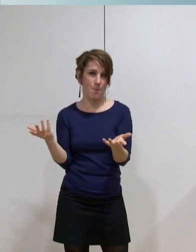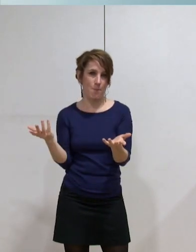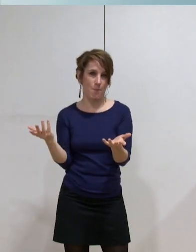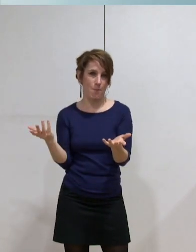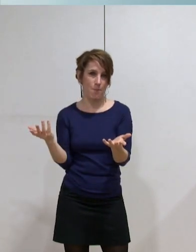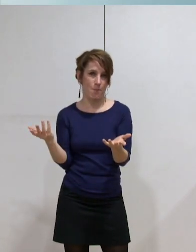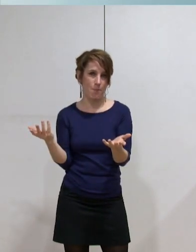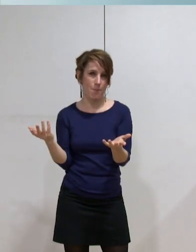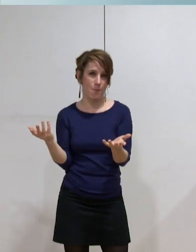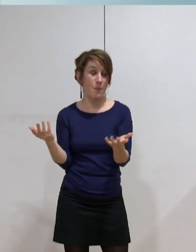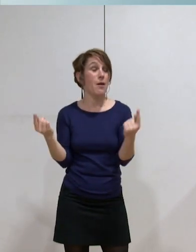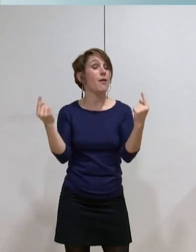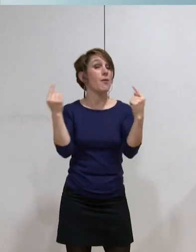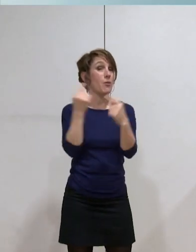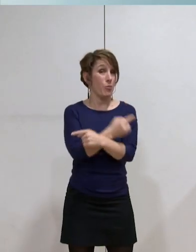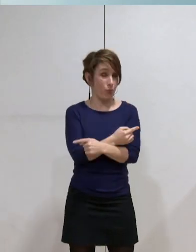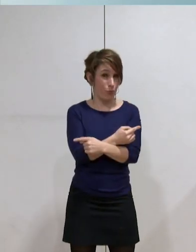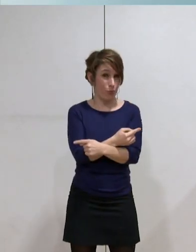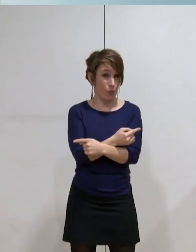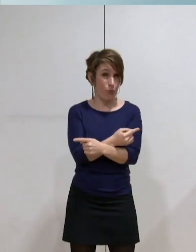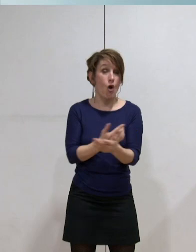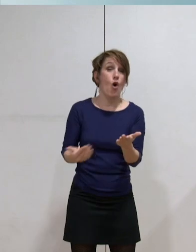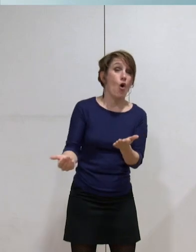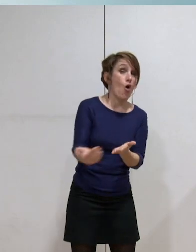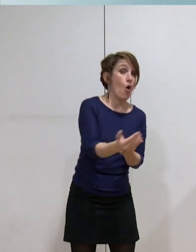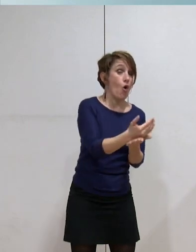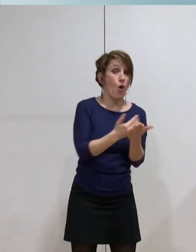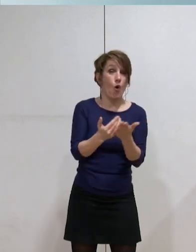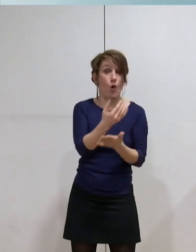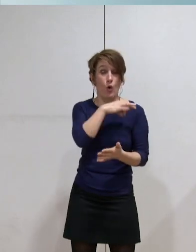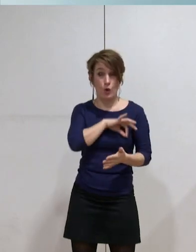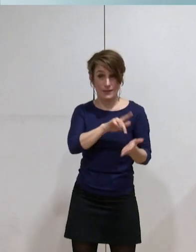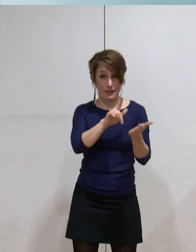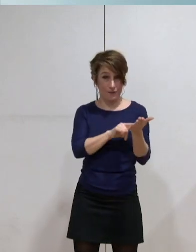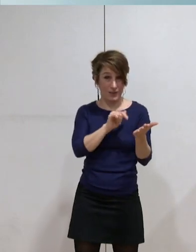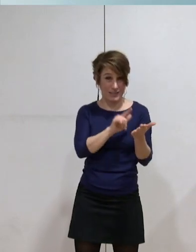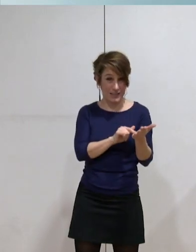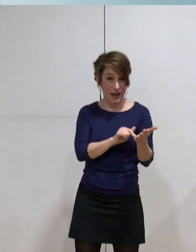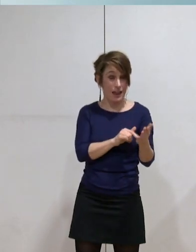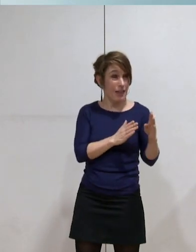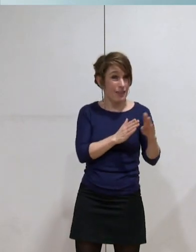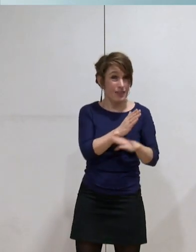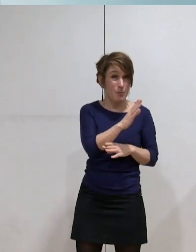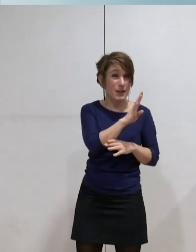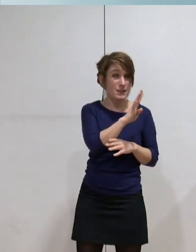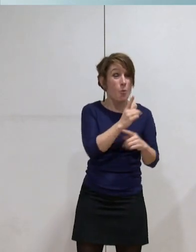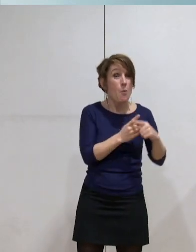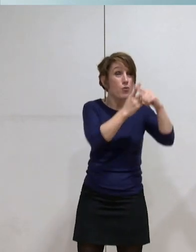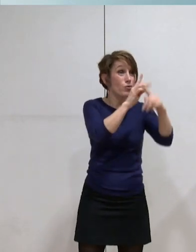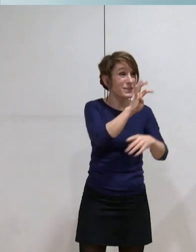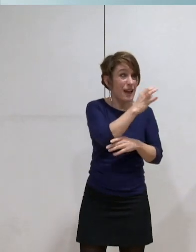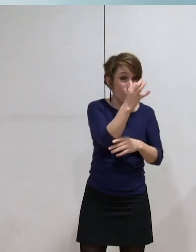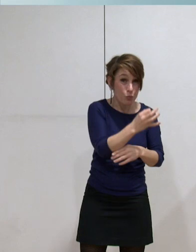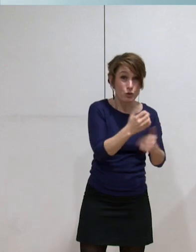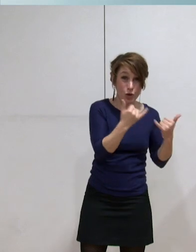que le poids le poids des recettes fiscales est 40 % supérieur à Grenoble que